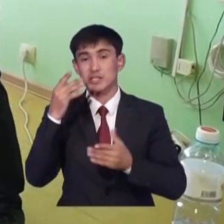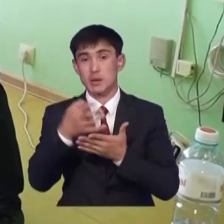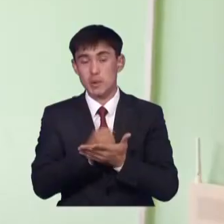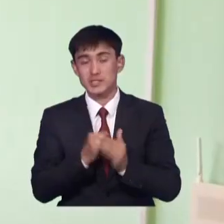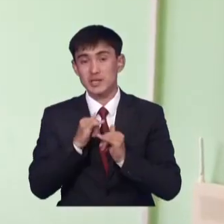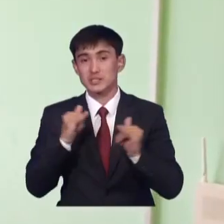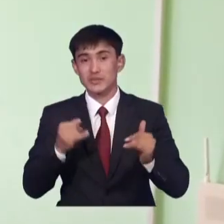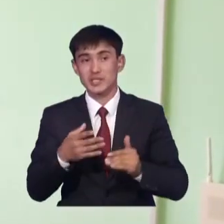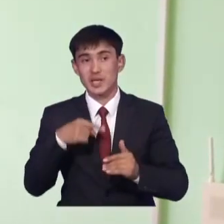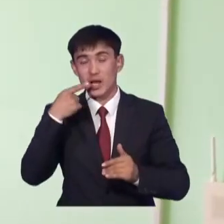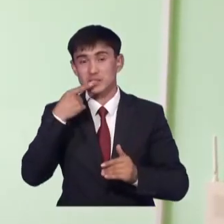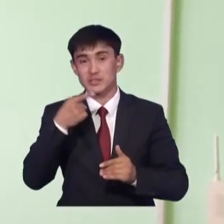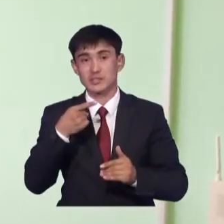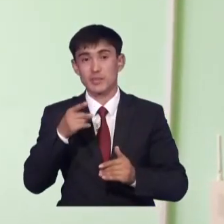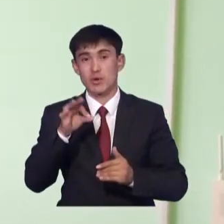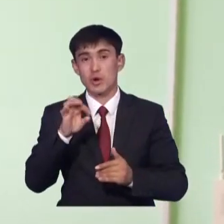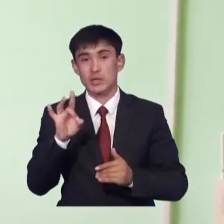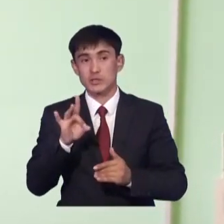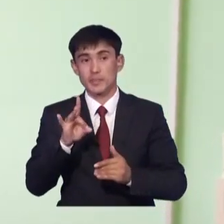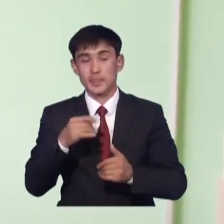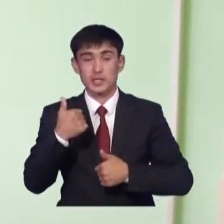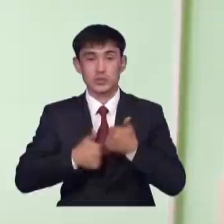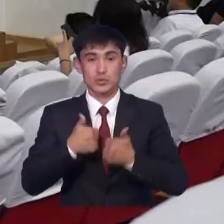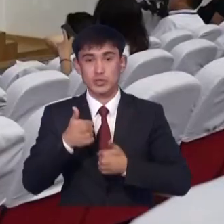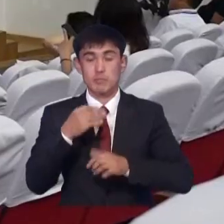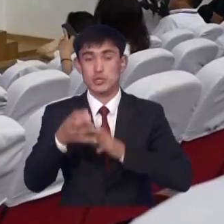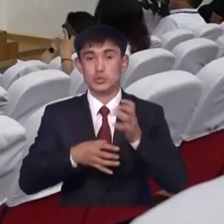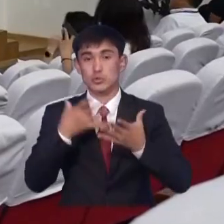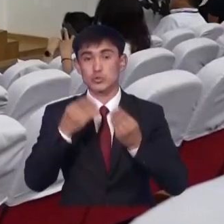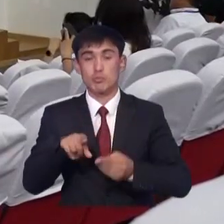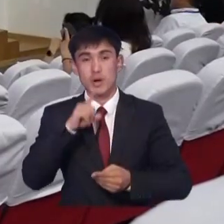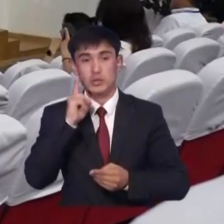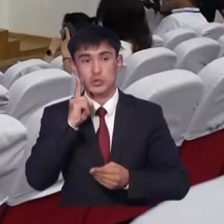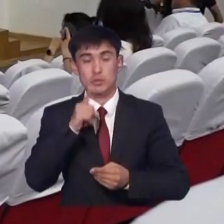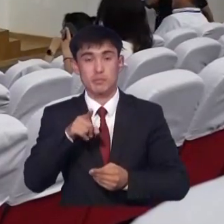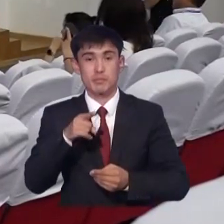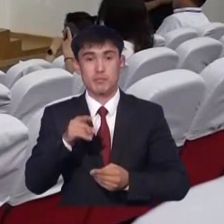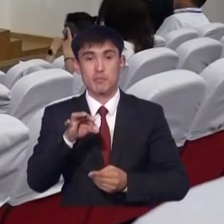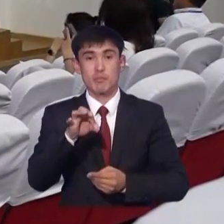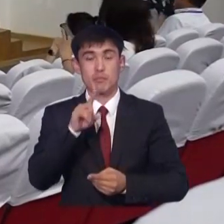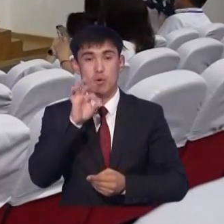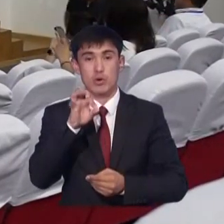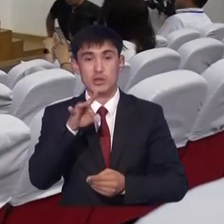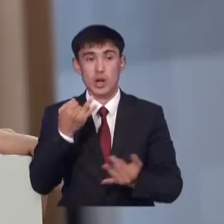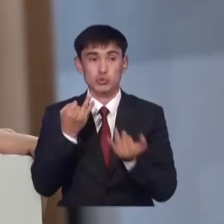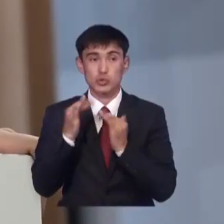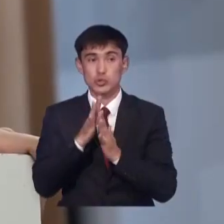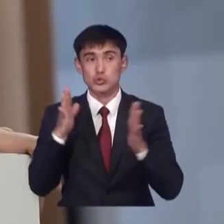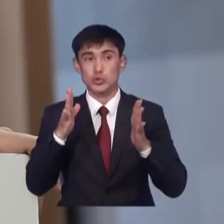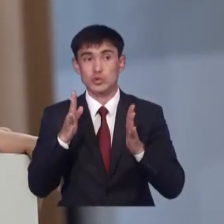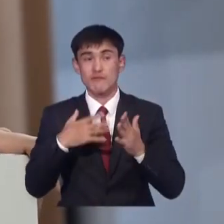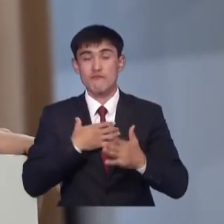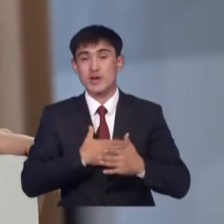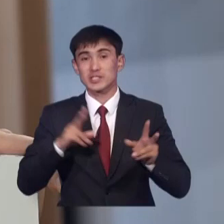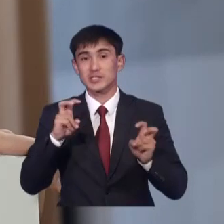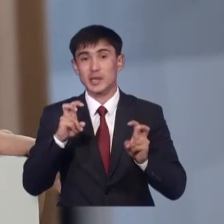и развитию красноречия. На недавнем турнире, посвященном Международному дню молодежи, молодые ораторы обсуждали широкий спектр